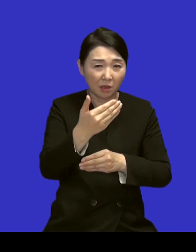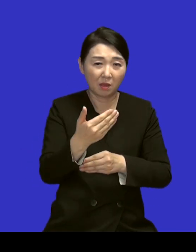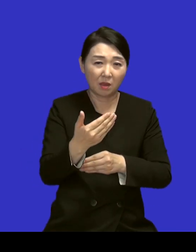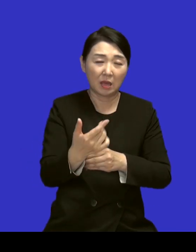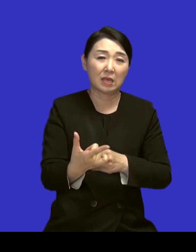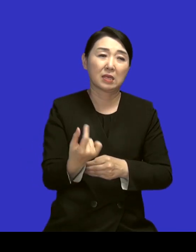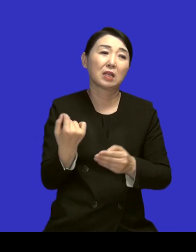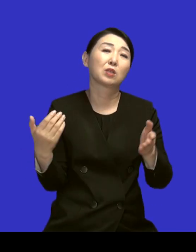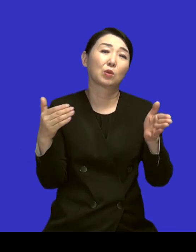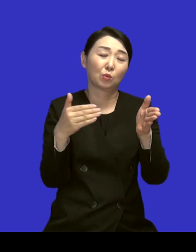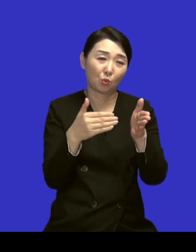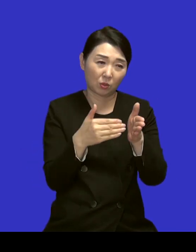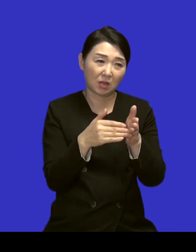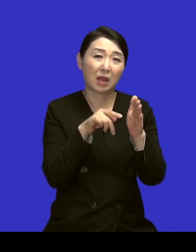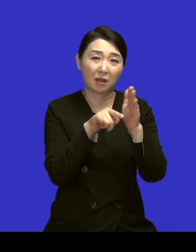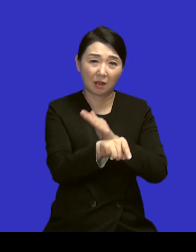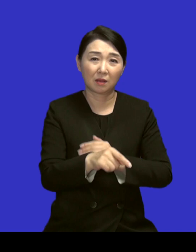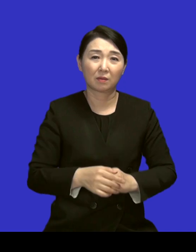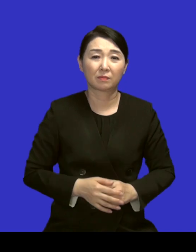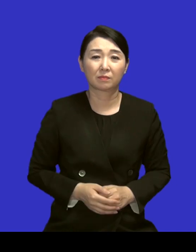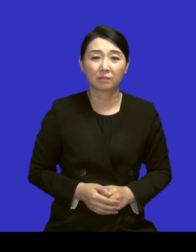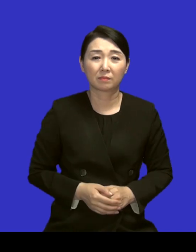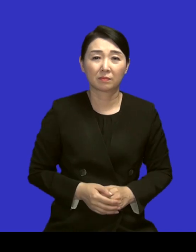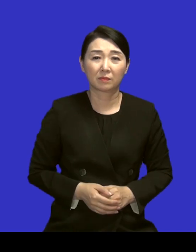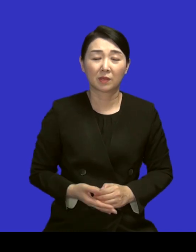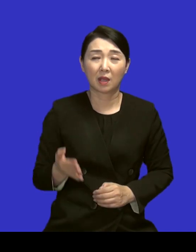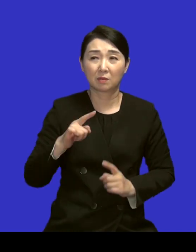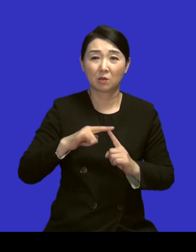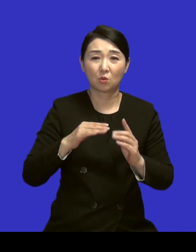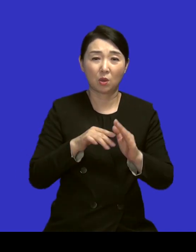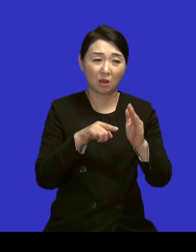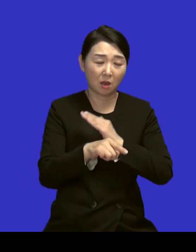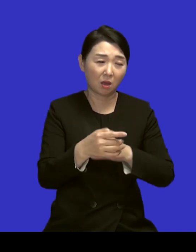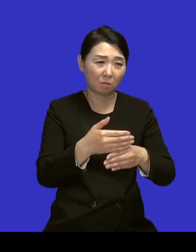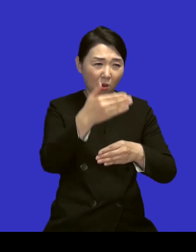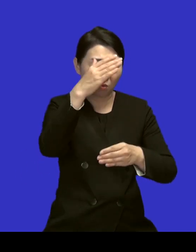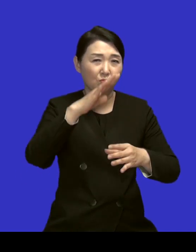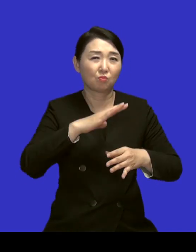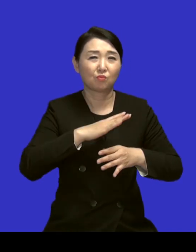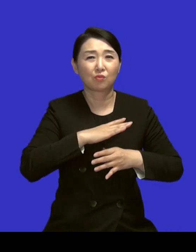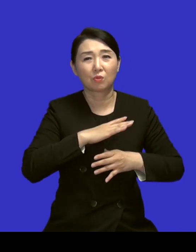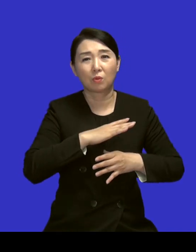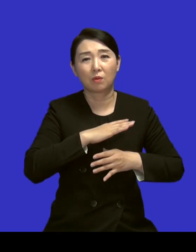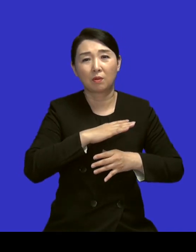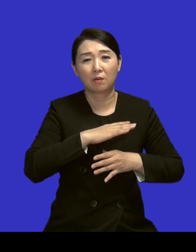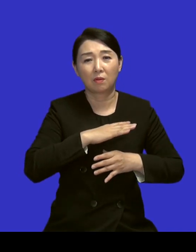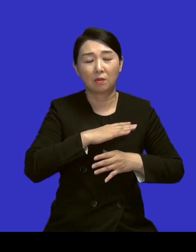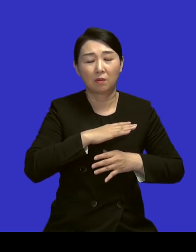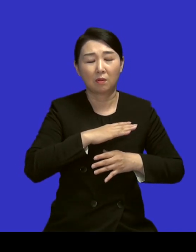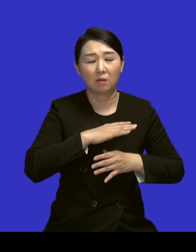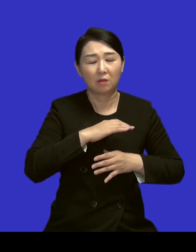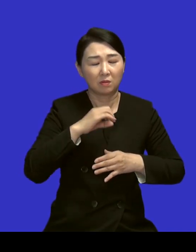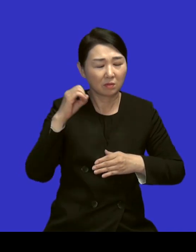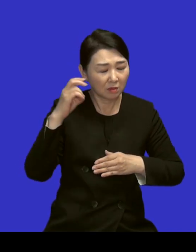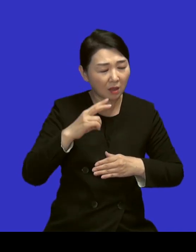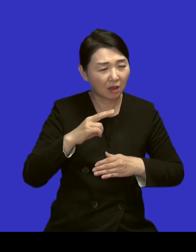갔었어요. 근데 갈 때마다 교회 벽이 너무 무서워서 늘